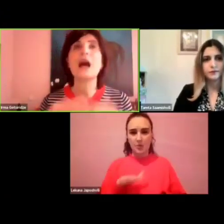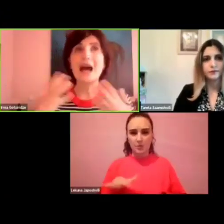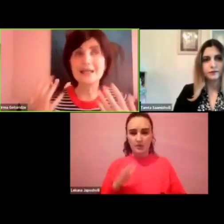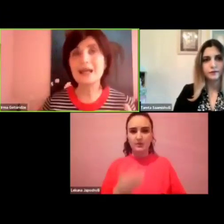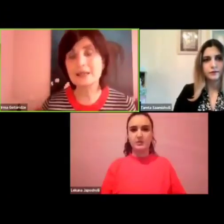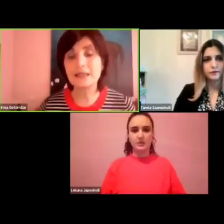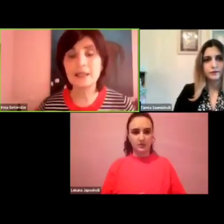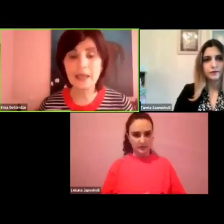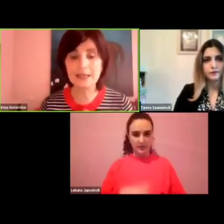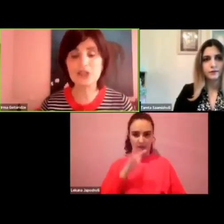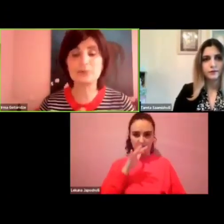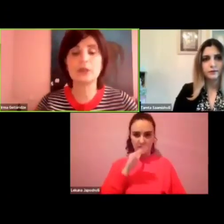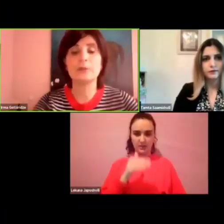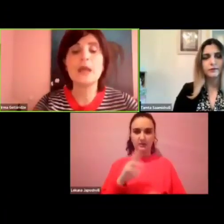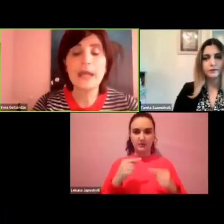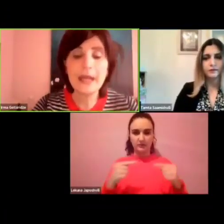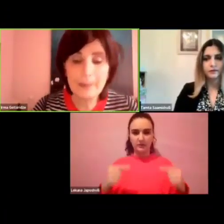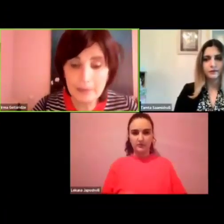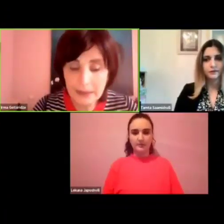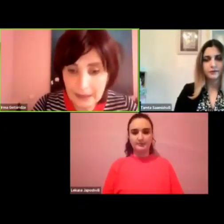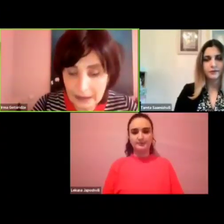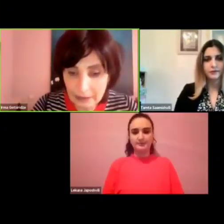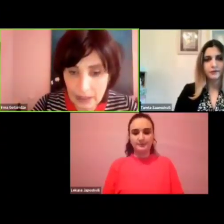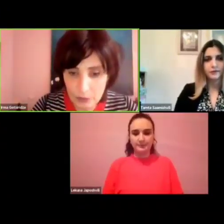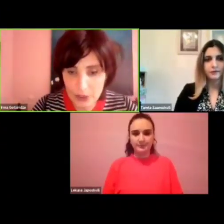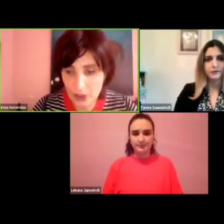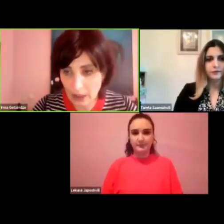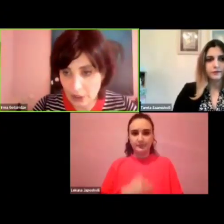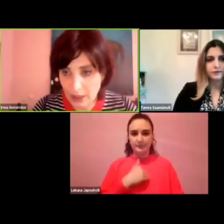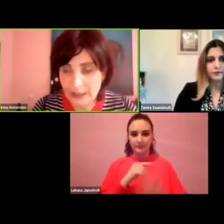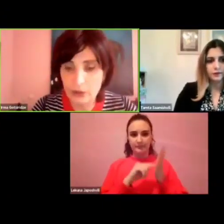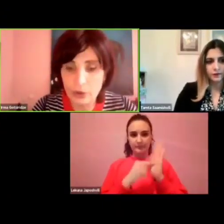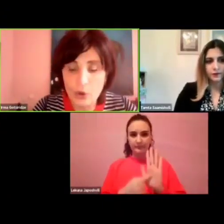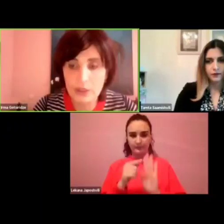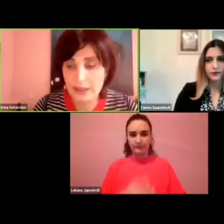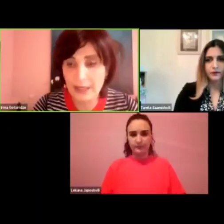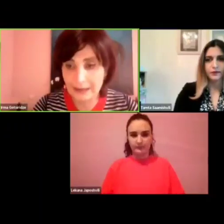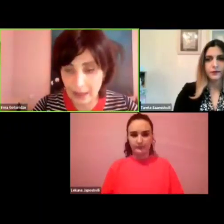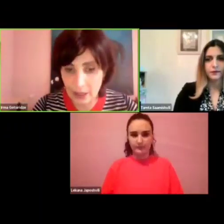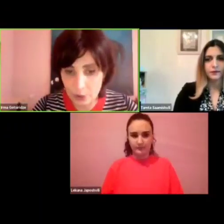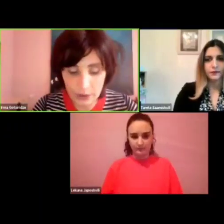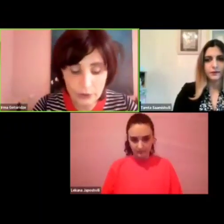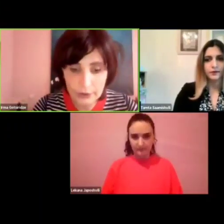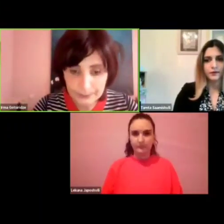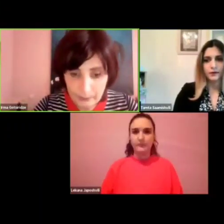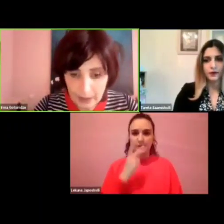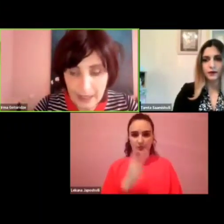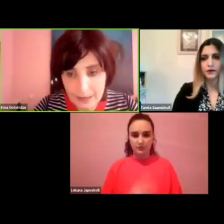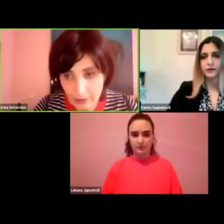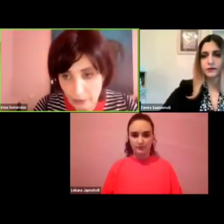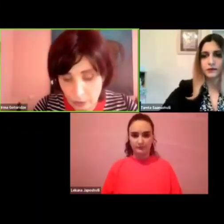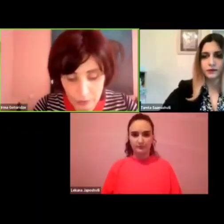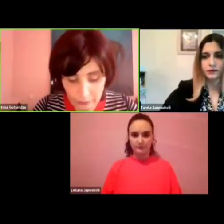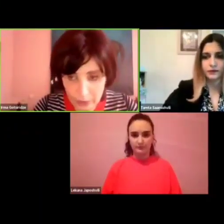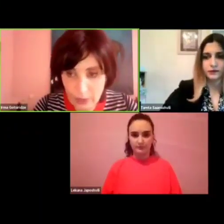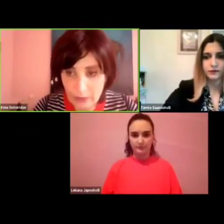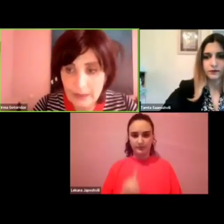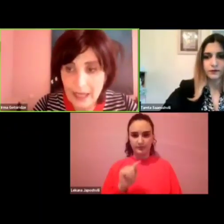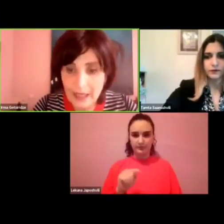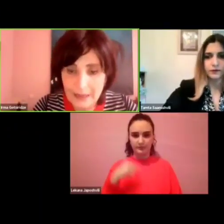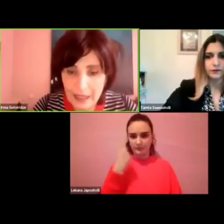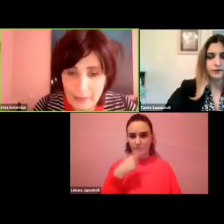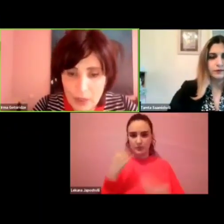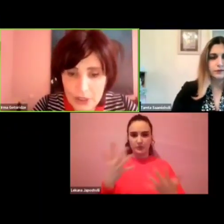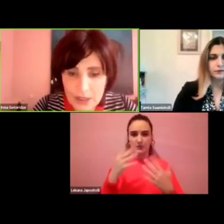თურმე, ასაკზე და ასე შემდეგ. ეხლა მე მინდა კიდევ თავს არ შეგაწყვინოთ ორი სლაიდი გაჩვენოთ, რაც